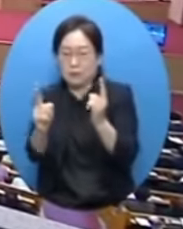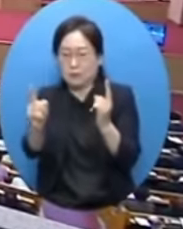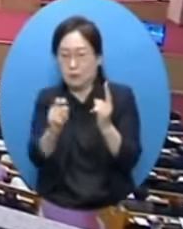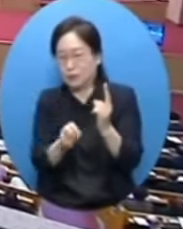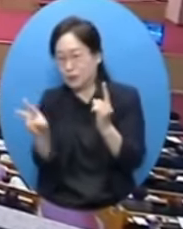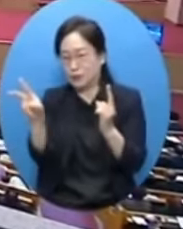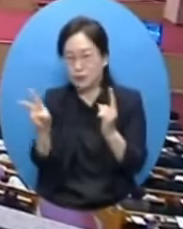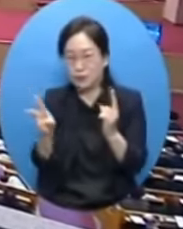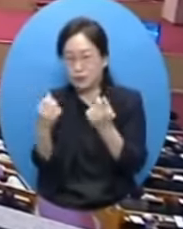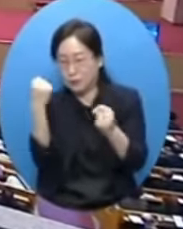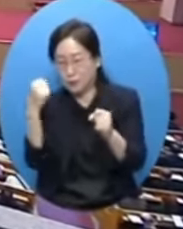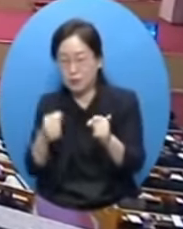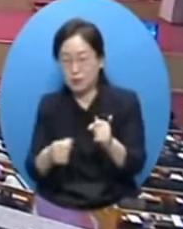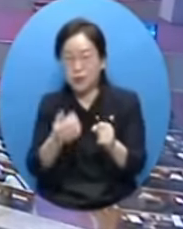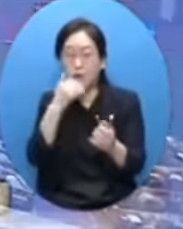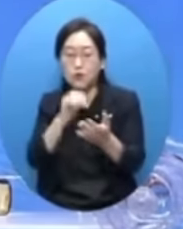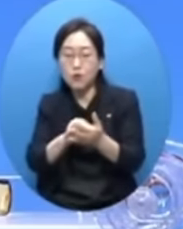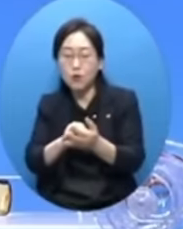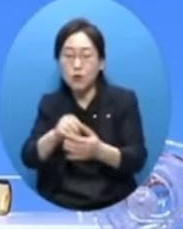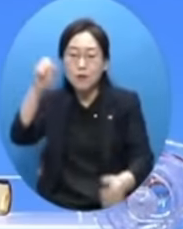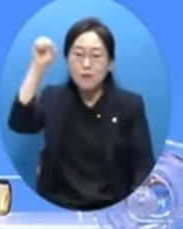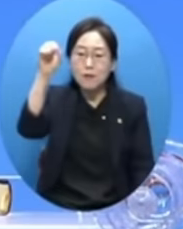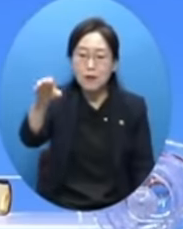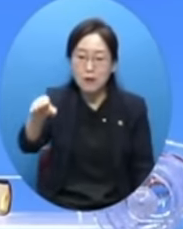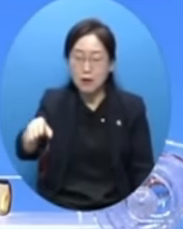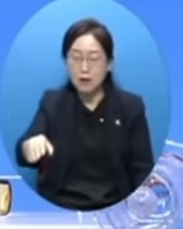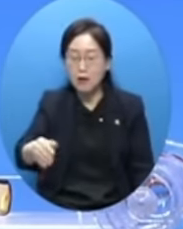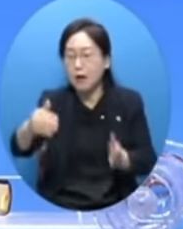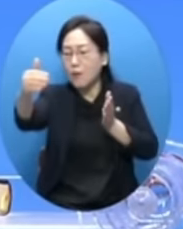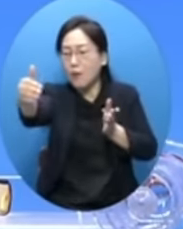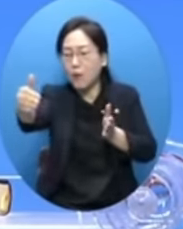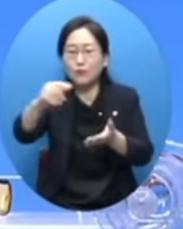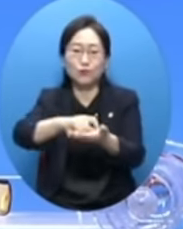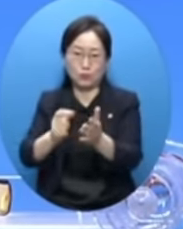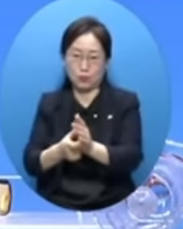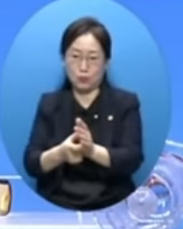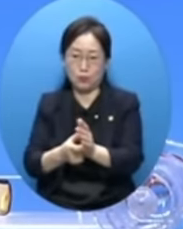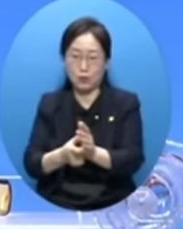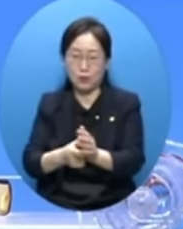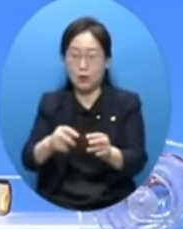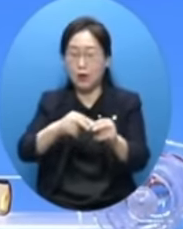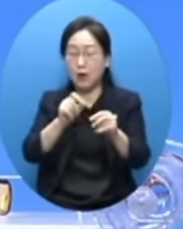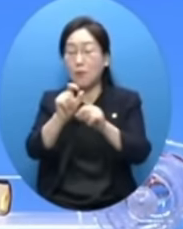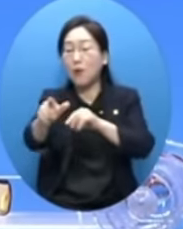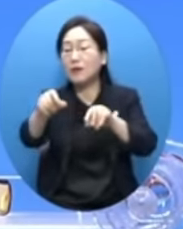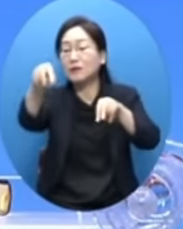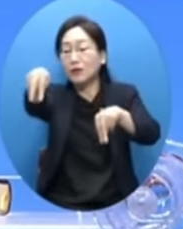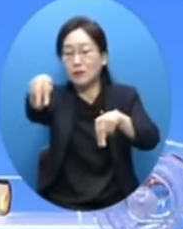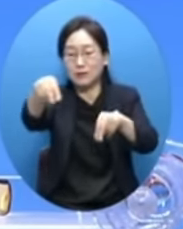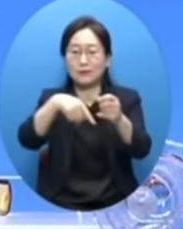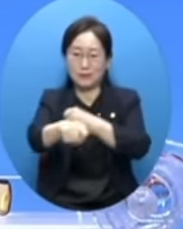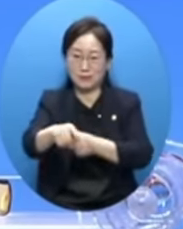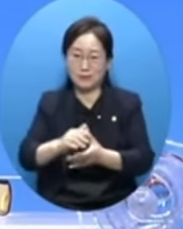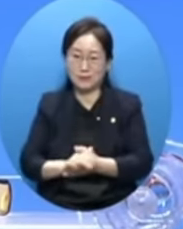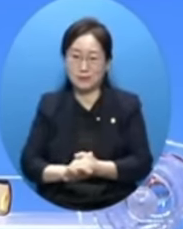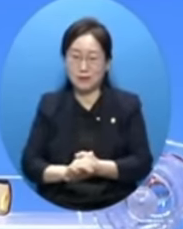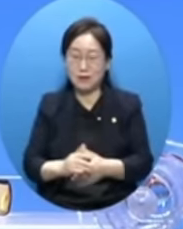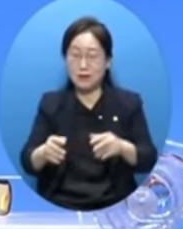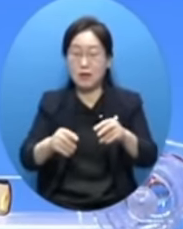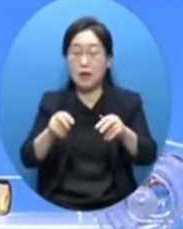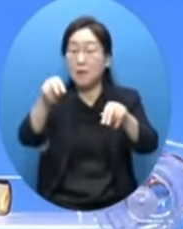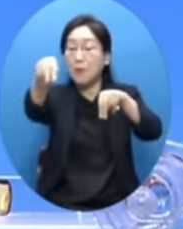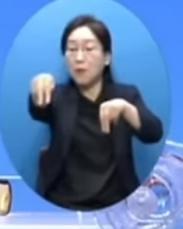됩니다. 돌을 던져서 맞지 않을 정도로 멀리 피해 있어야 됩니다. 그래서 여기 성경에 멀리 서서라고 하는 표현을 쓴 것입니다. 멀리